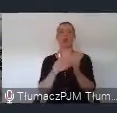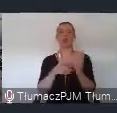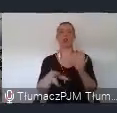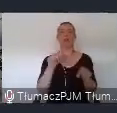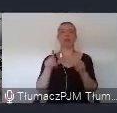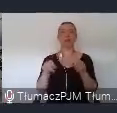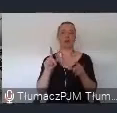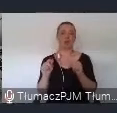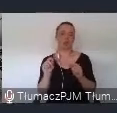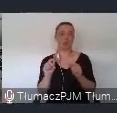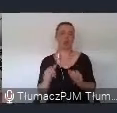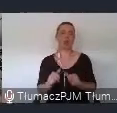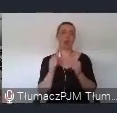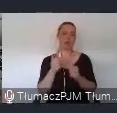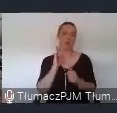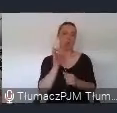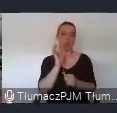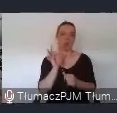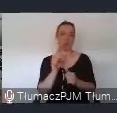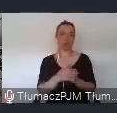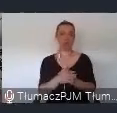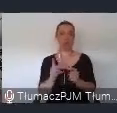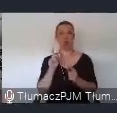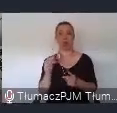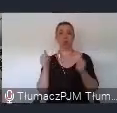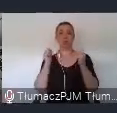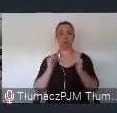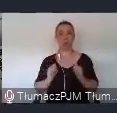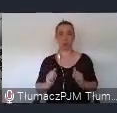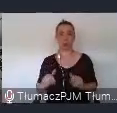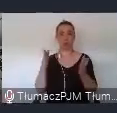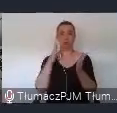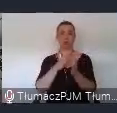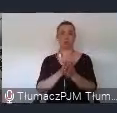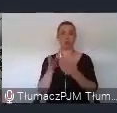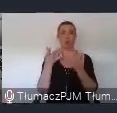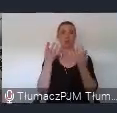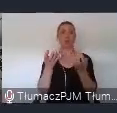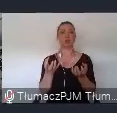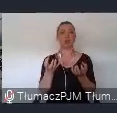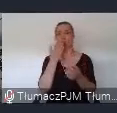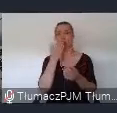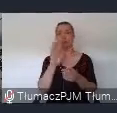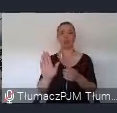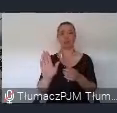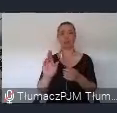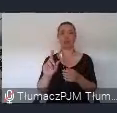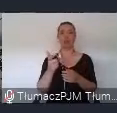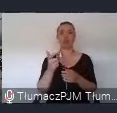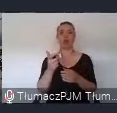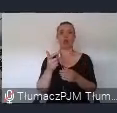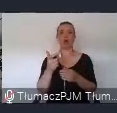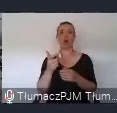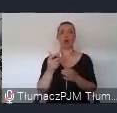skali, czyli pokazuje, że się da. Ale tak spokojnie na początek chciałbym tylko wskazać,